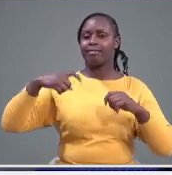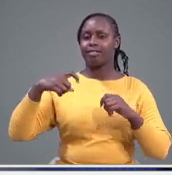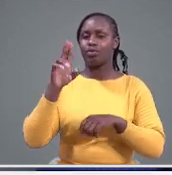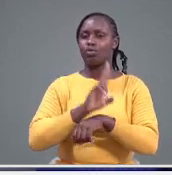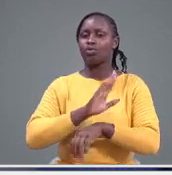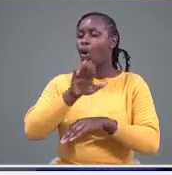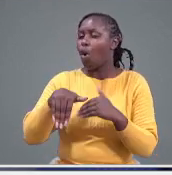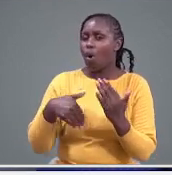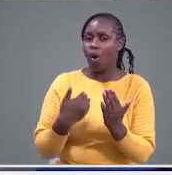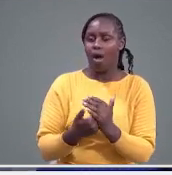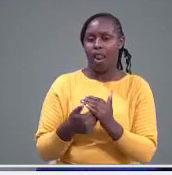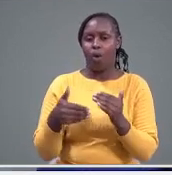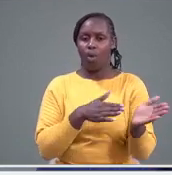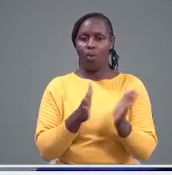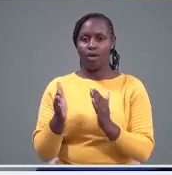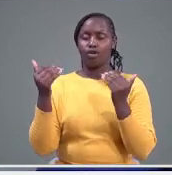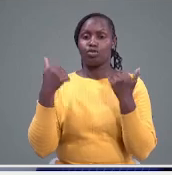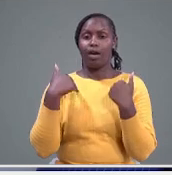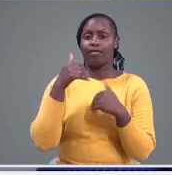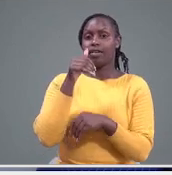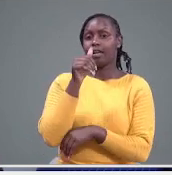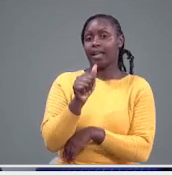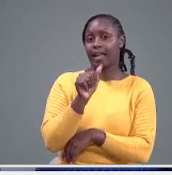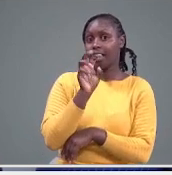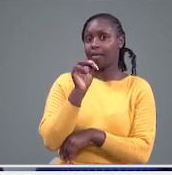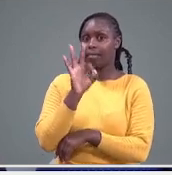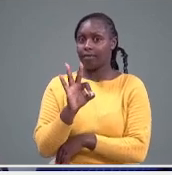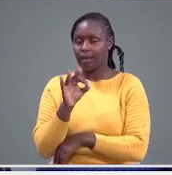the RTWF fully operationalized and the